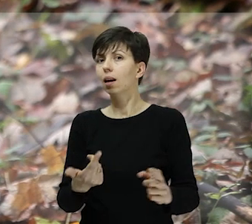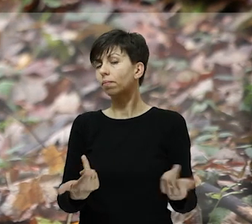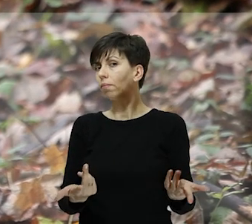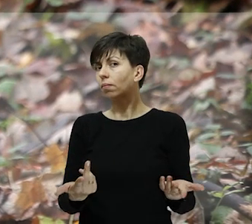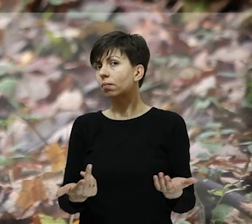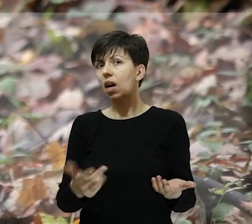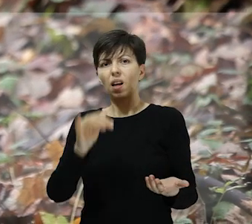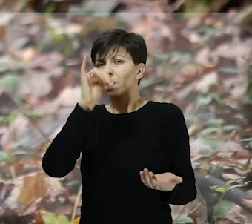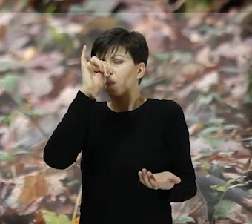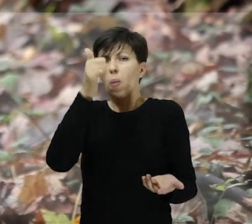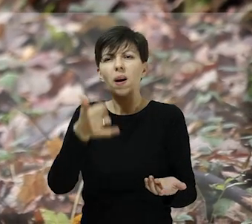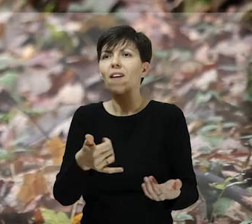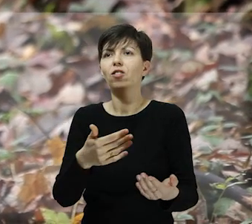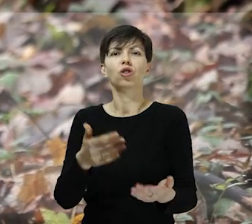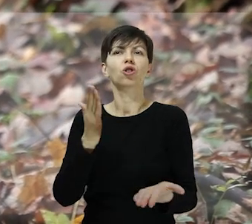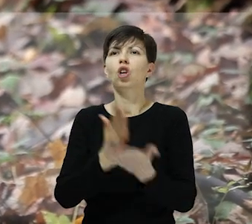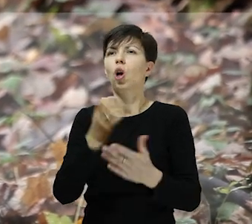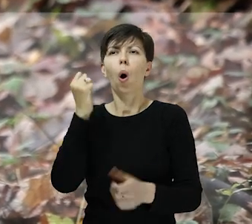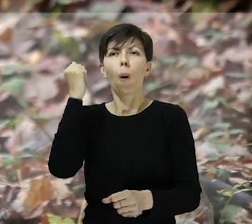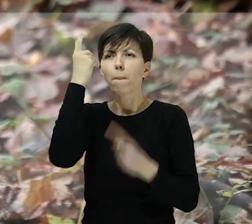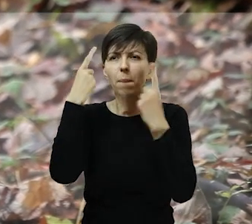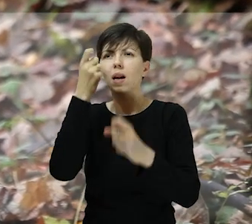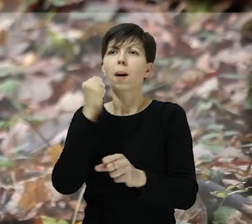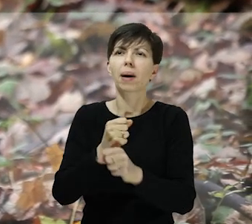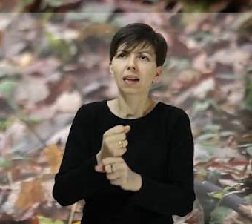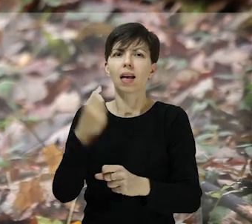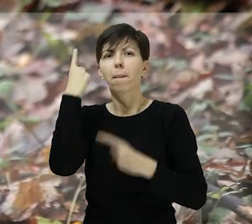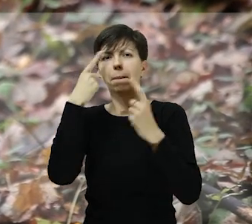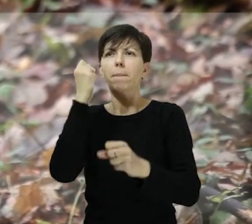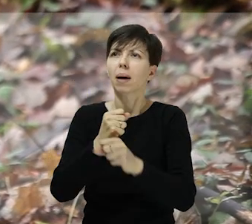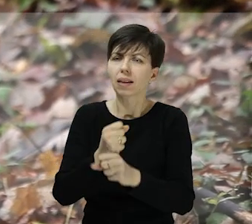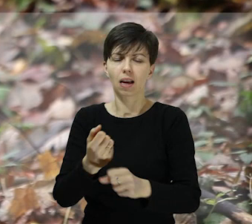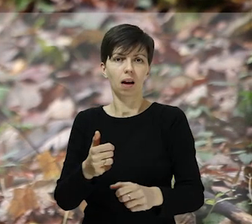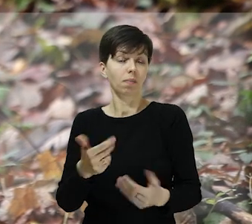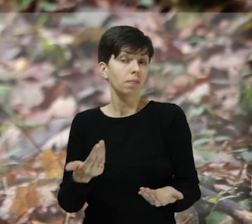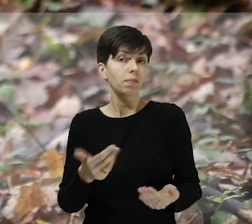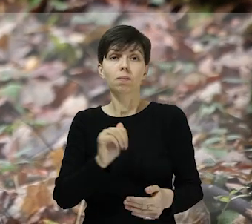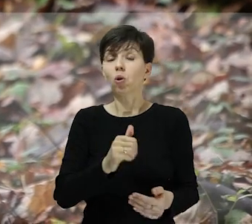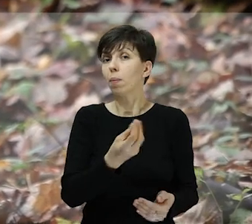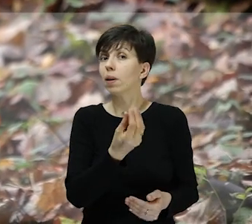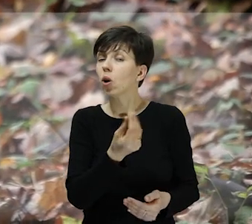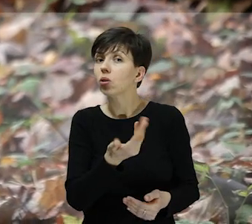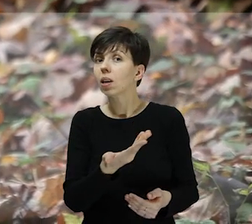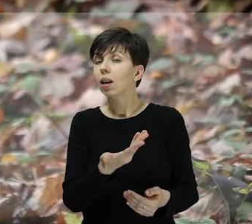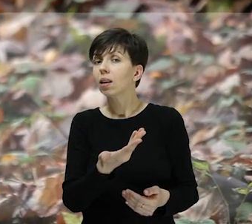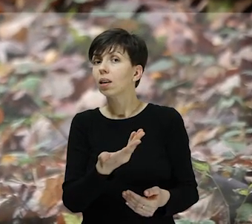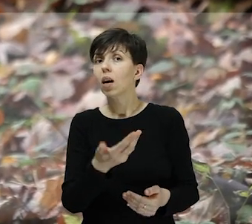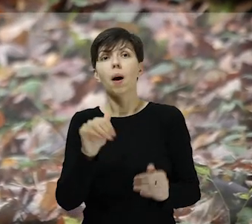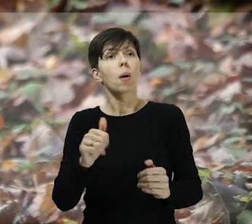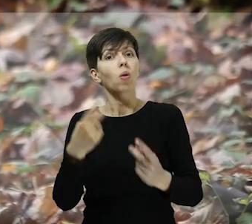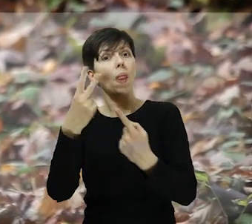praca nie pozwala ci żyć niczym innym, bo jest najważniejsza. Może pieniądze cię tak